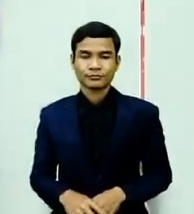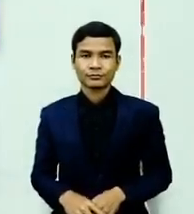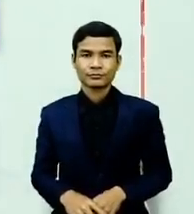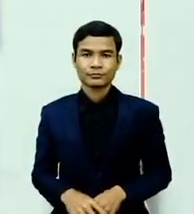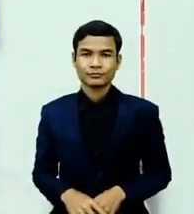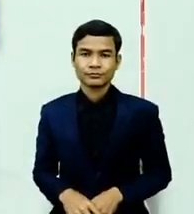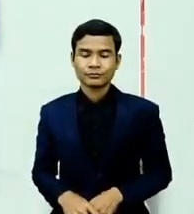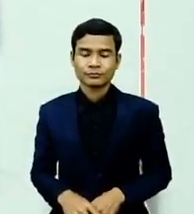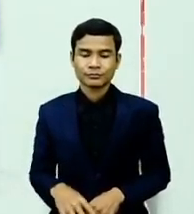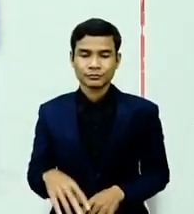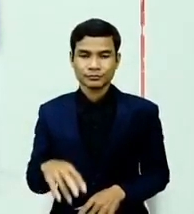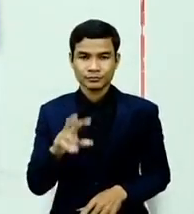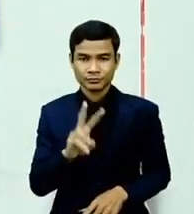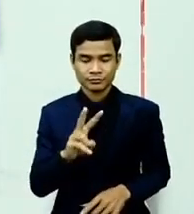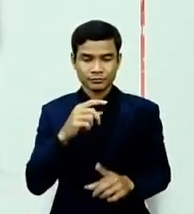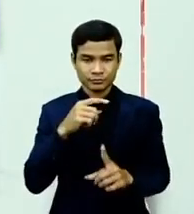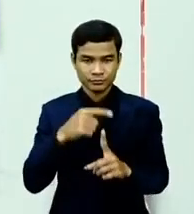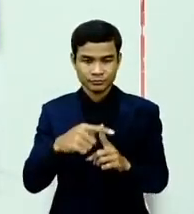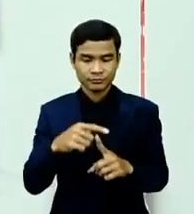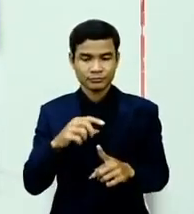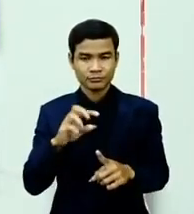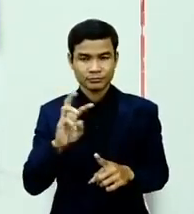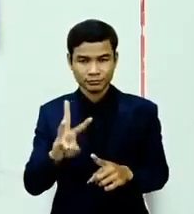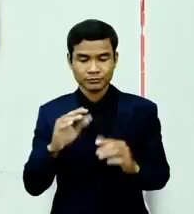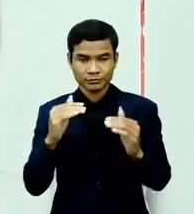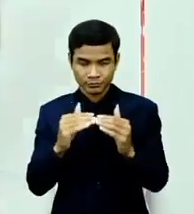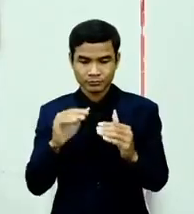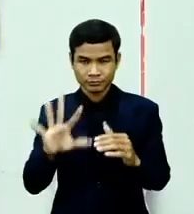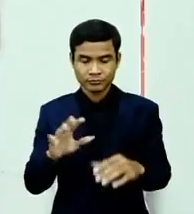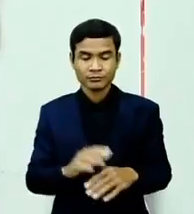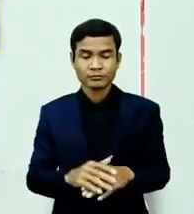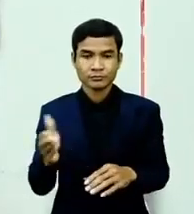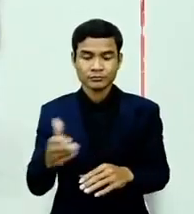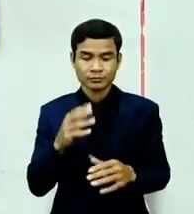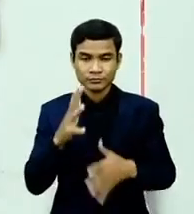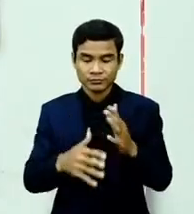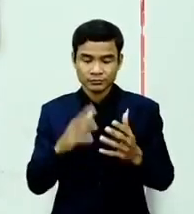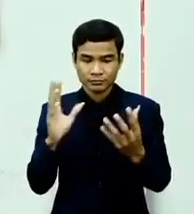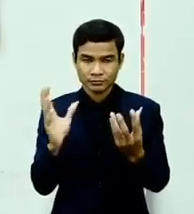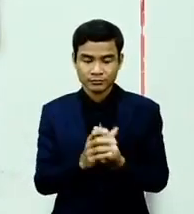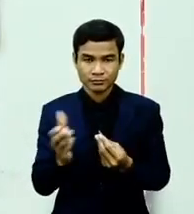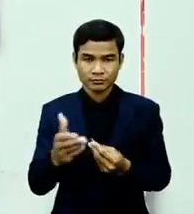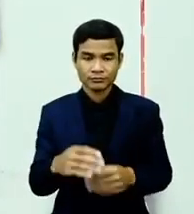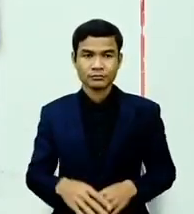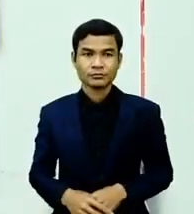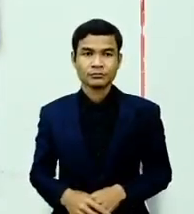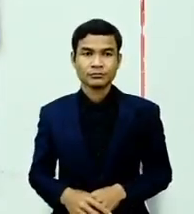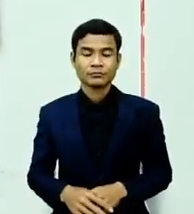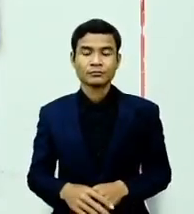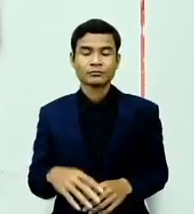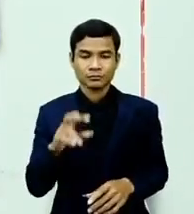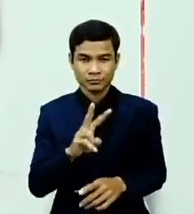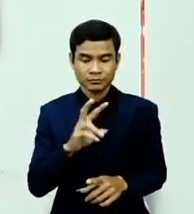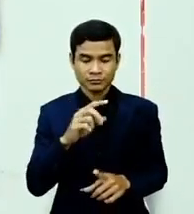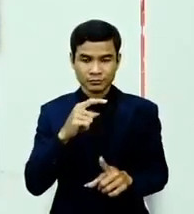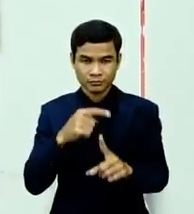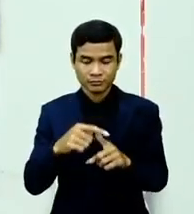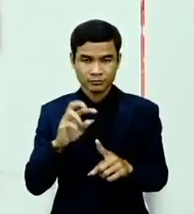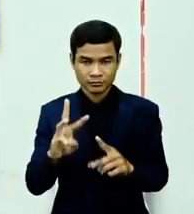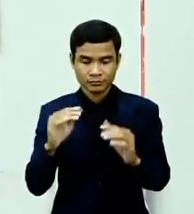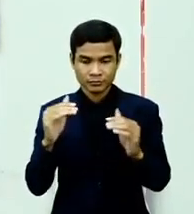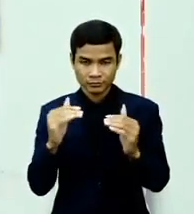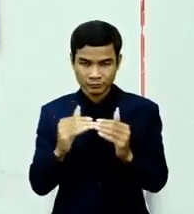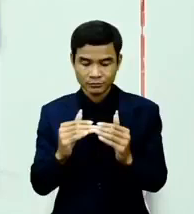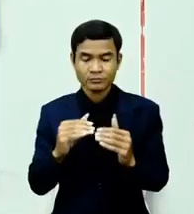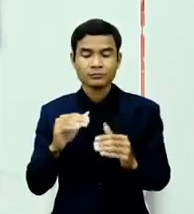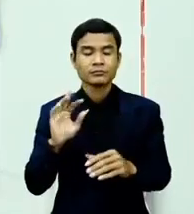ចា2បូក3ស្មើ5តោះកូនអានទាំងអស់គ្នា2បូក3